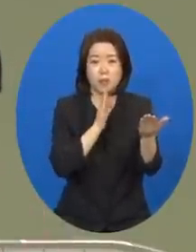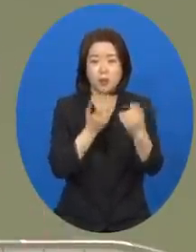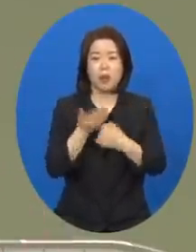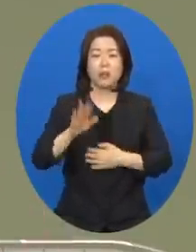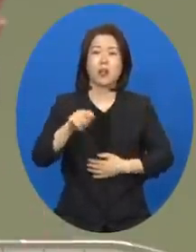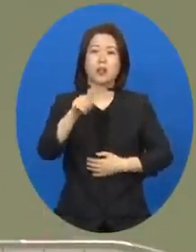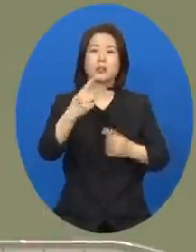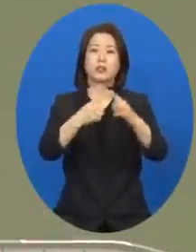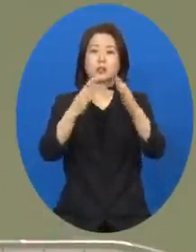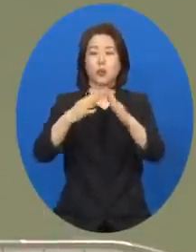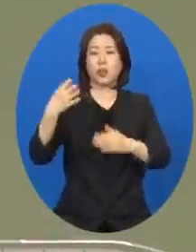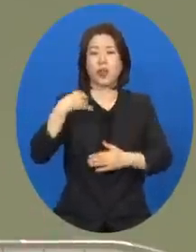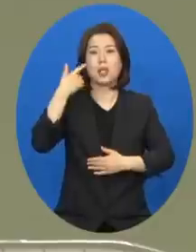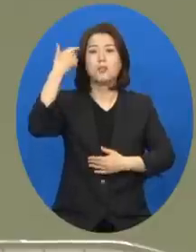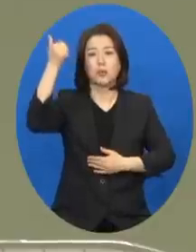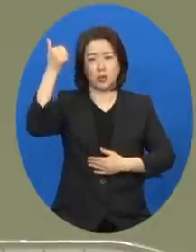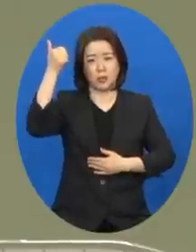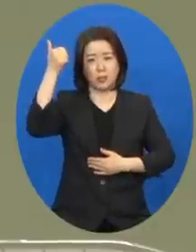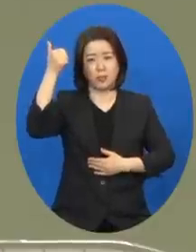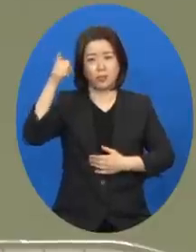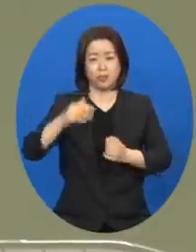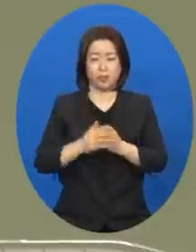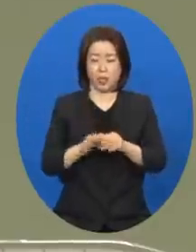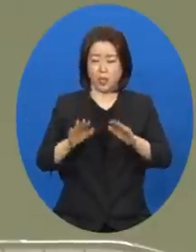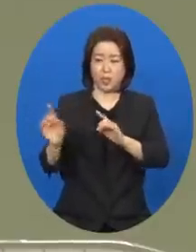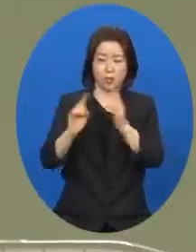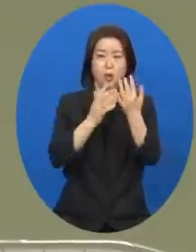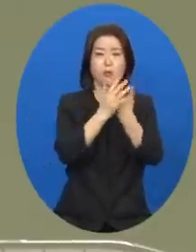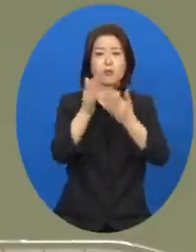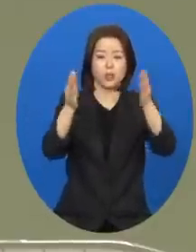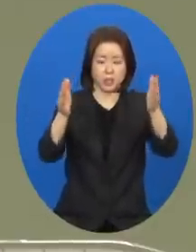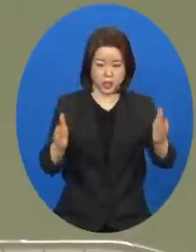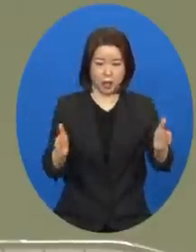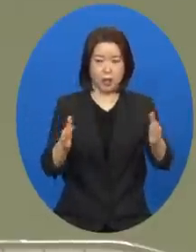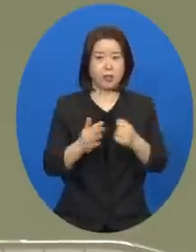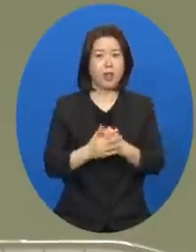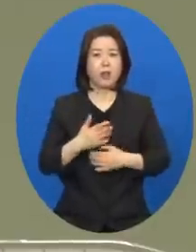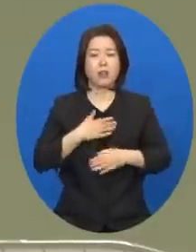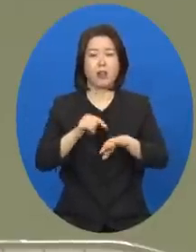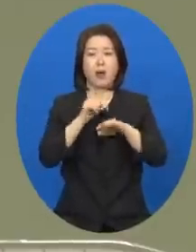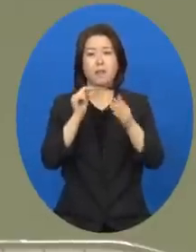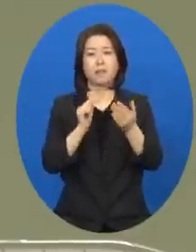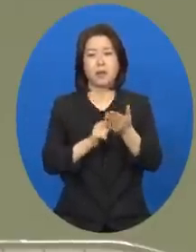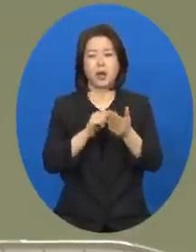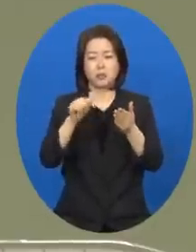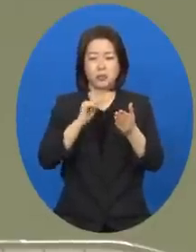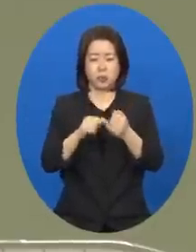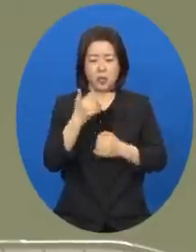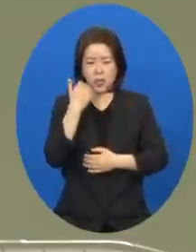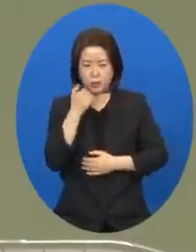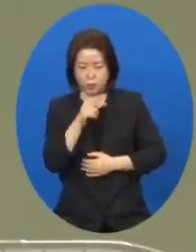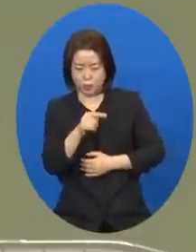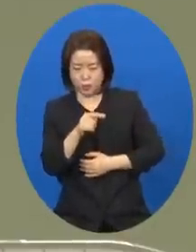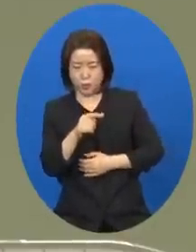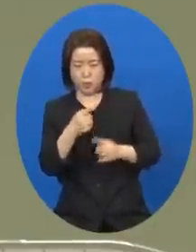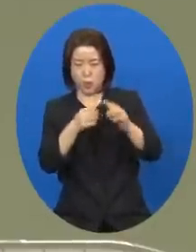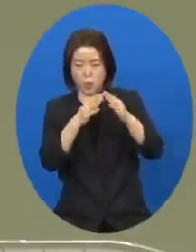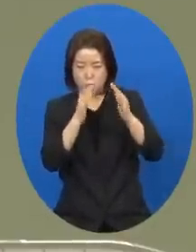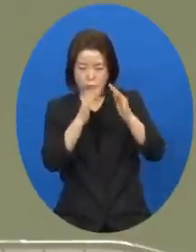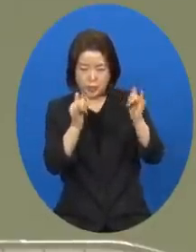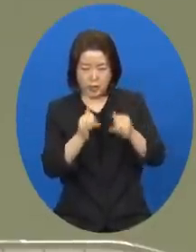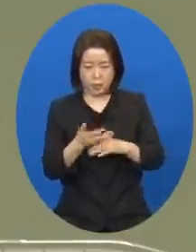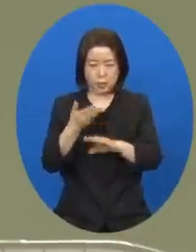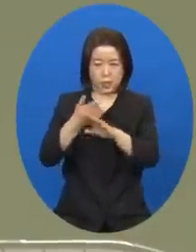교회 담임 목사님이 이번 부흥회 기간 동안 내가 마음에 누구를, 교인들을 향하여,